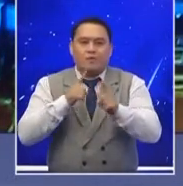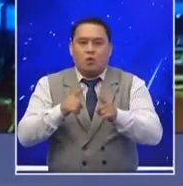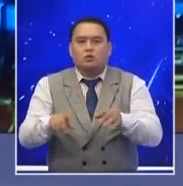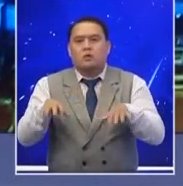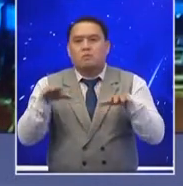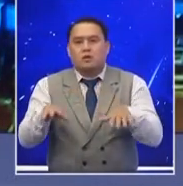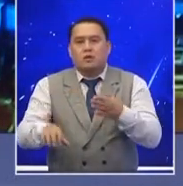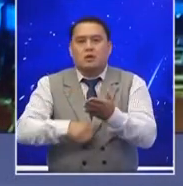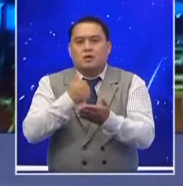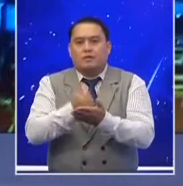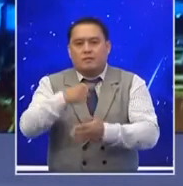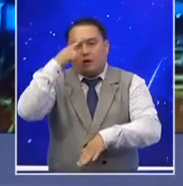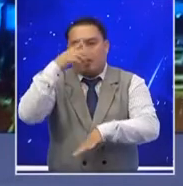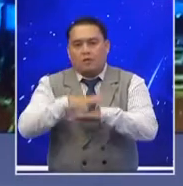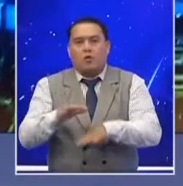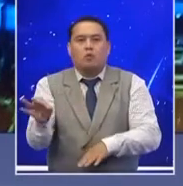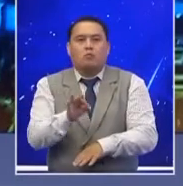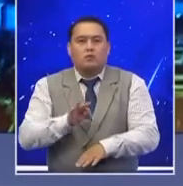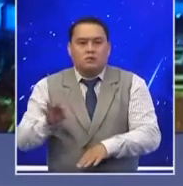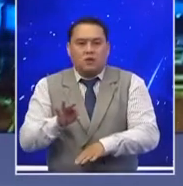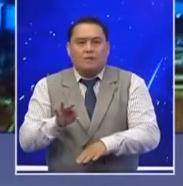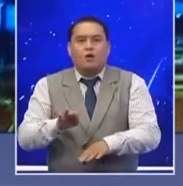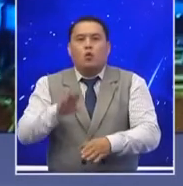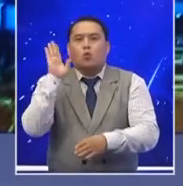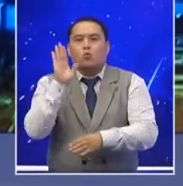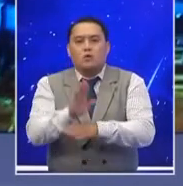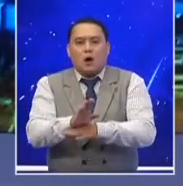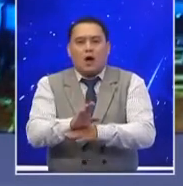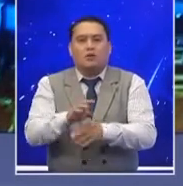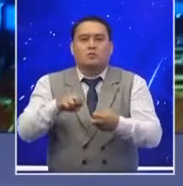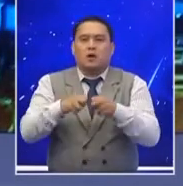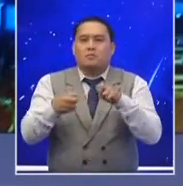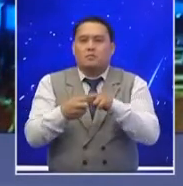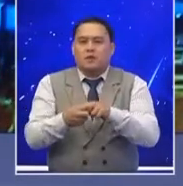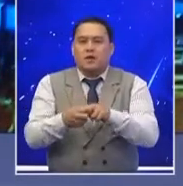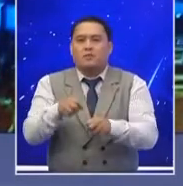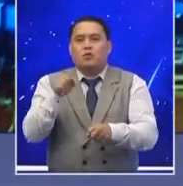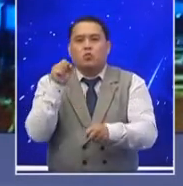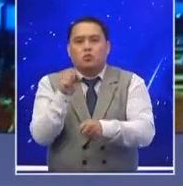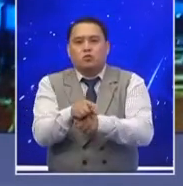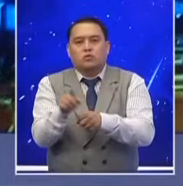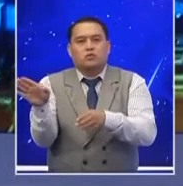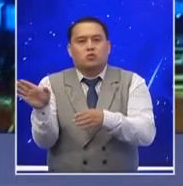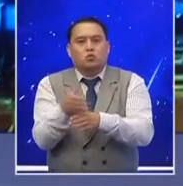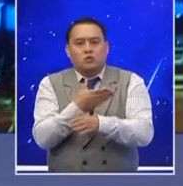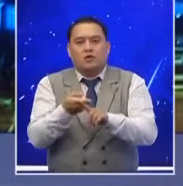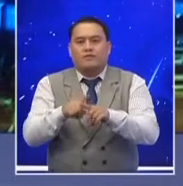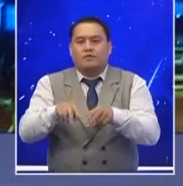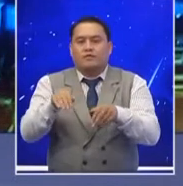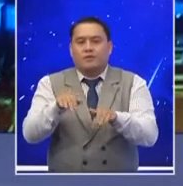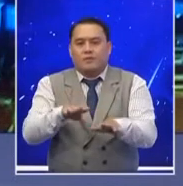под председательством акима Алматинской области. Глава региона указал на имеющиеся пробелы и дал поручение устранить их в кратчайшие